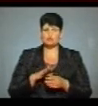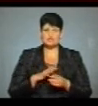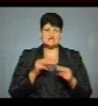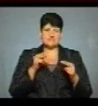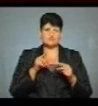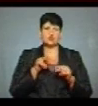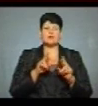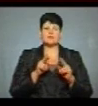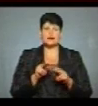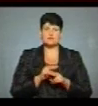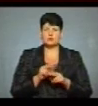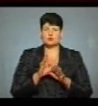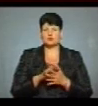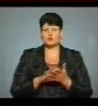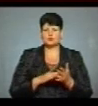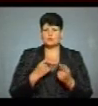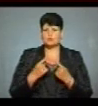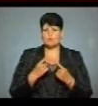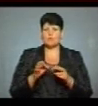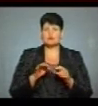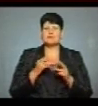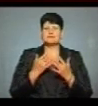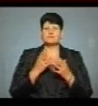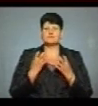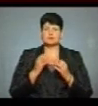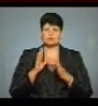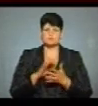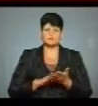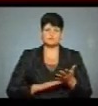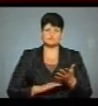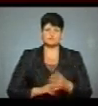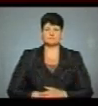будемо продовжувати розмову про те, скільки часу вони ще триватимуть.